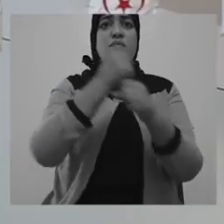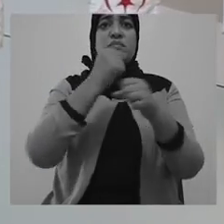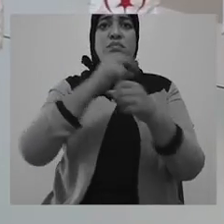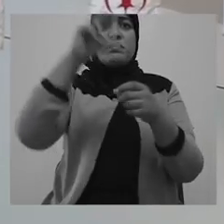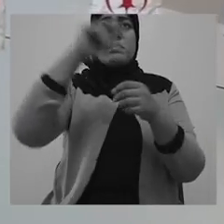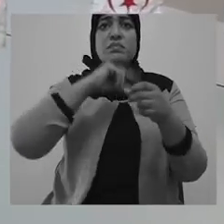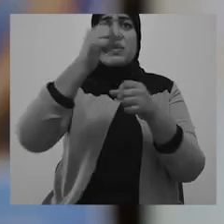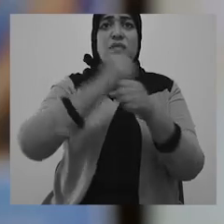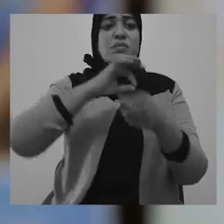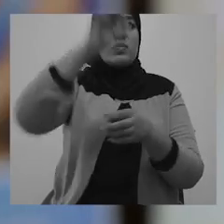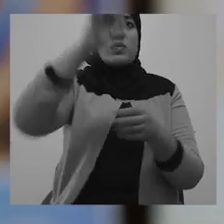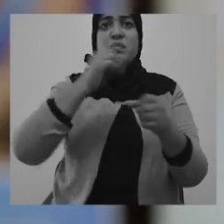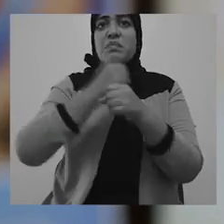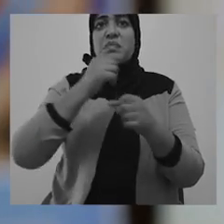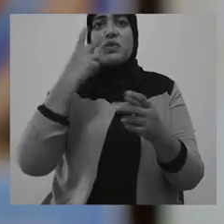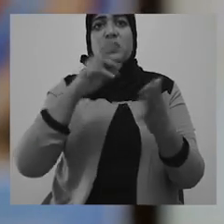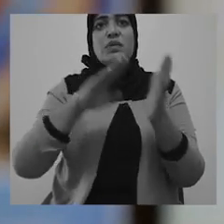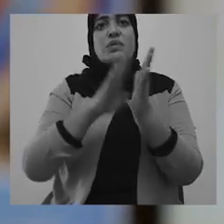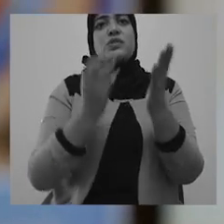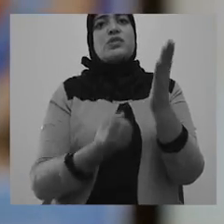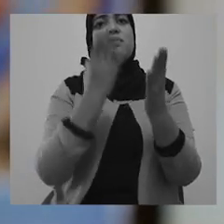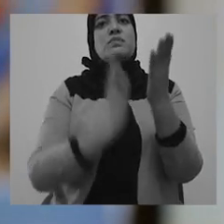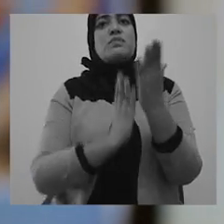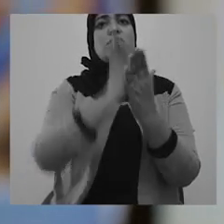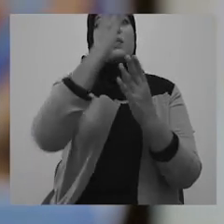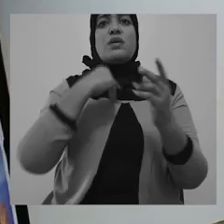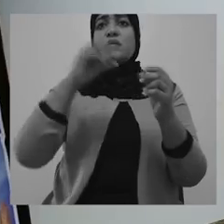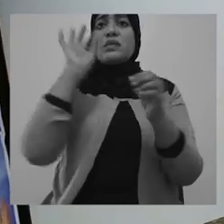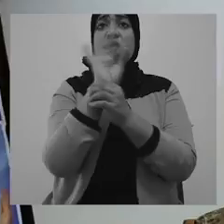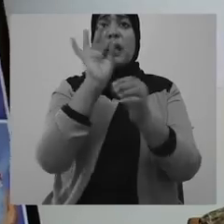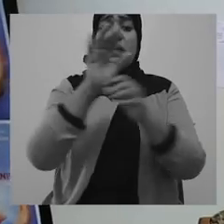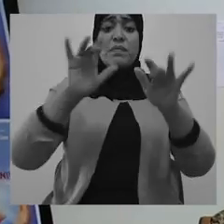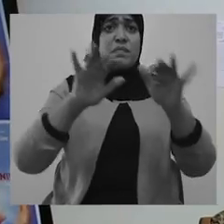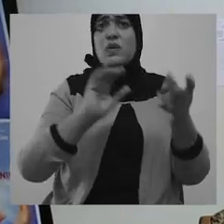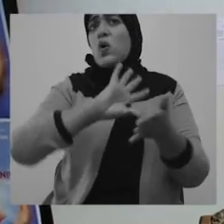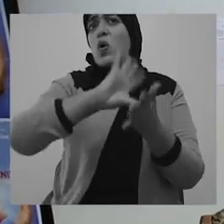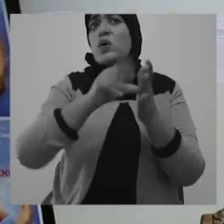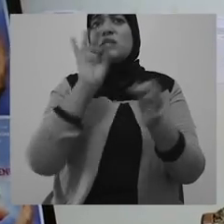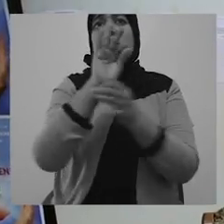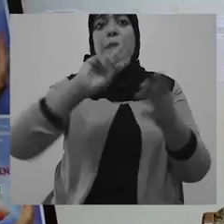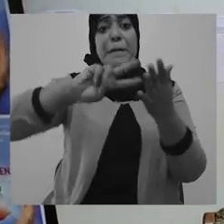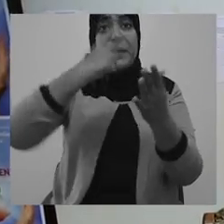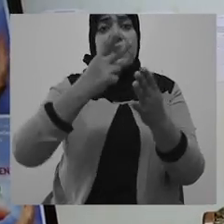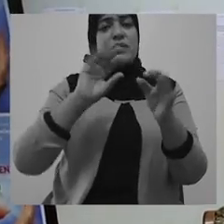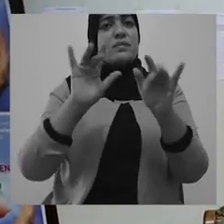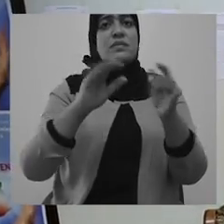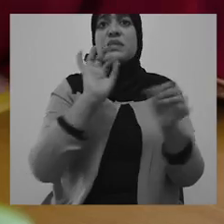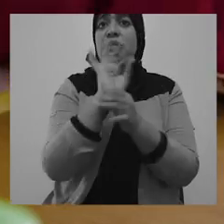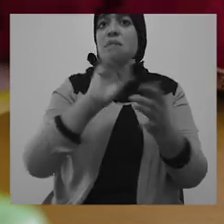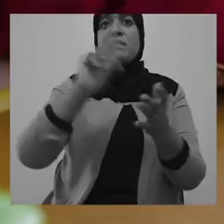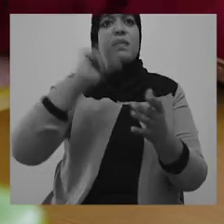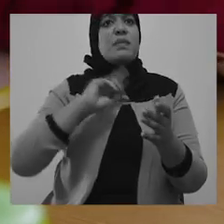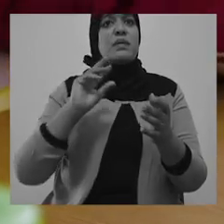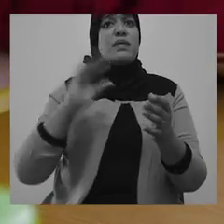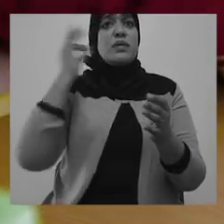les connaissances acquises dans le cadre de la formation e-learning, mais également les résultats de la recherche autour de la protection sociale, sont utilisés